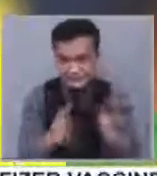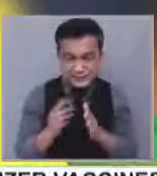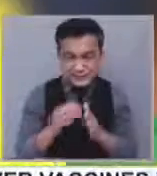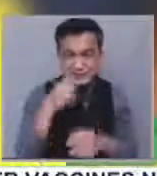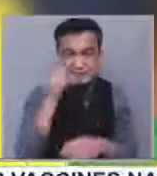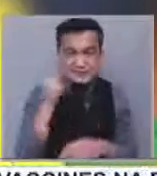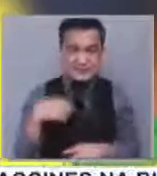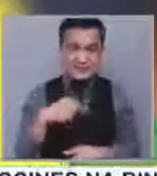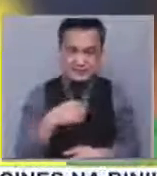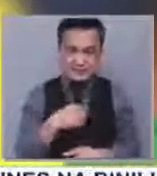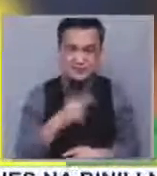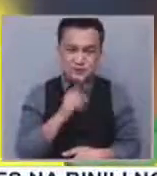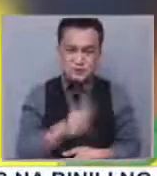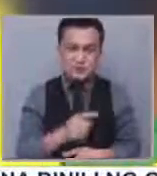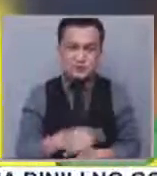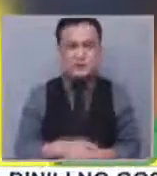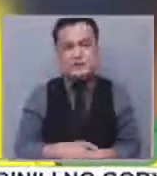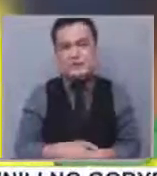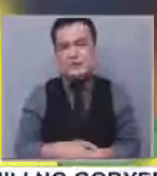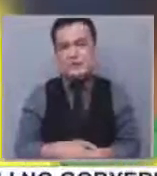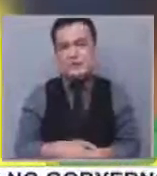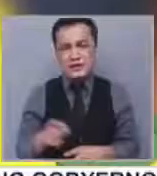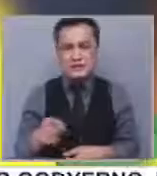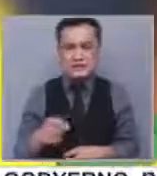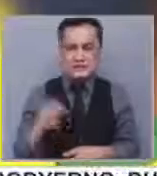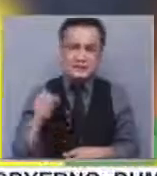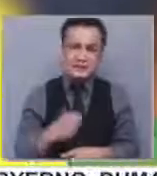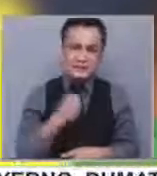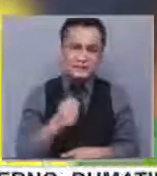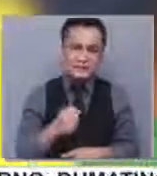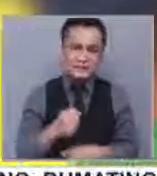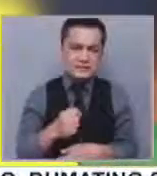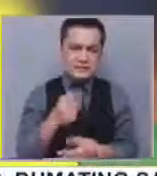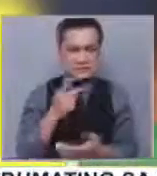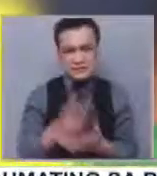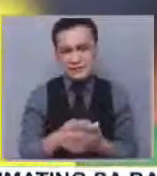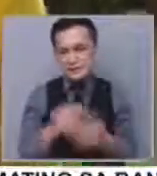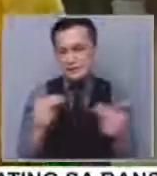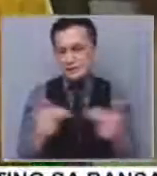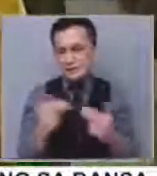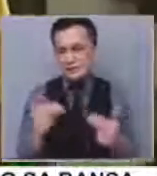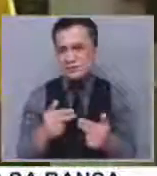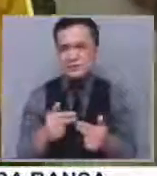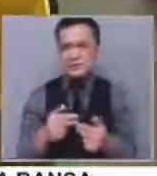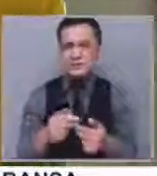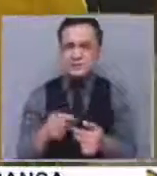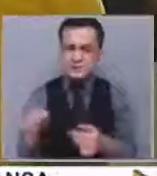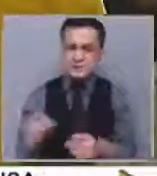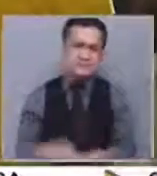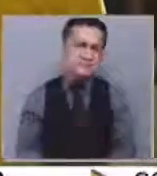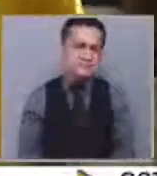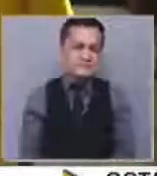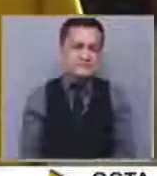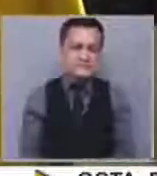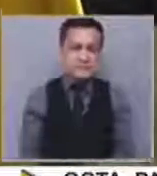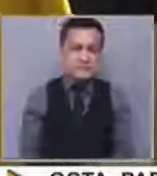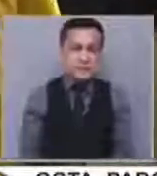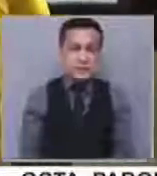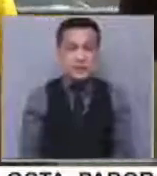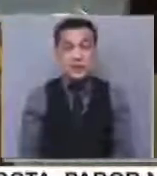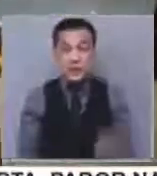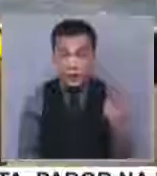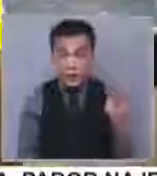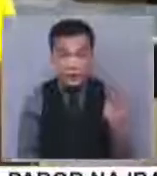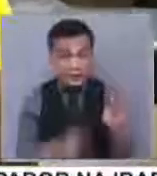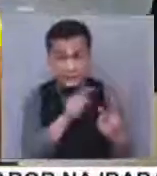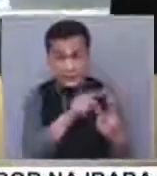ano lang po ang kalakal, nagkawal sana po, nadahanan lang po namin. Wala po sa plano. Naharap ngayon ang dalawang suspect